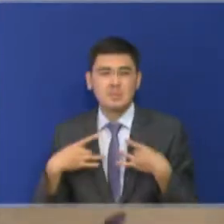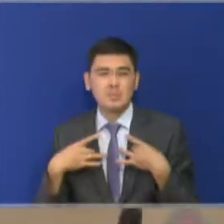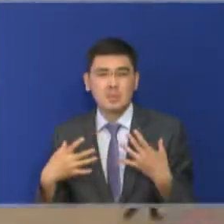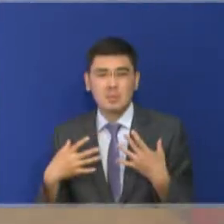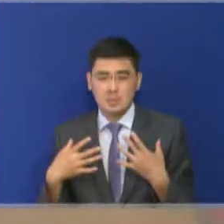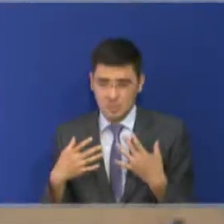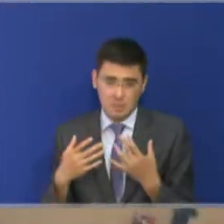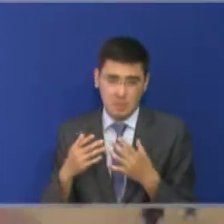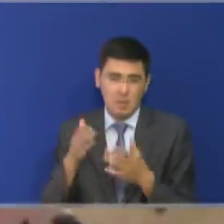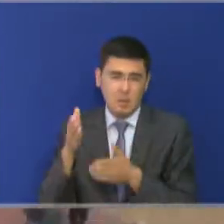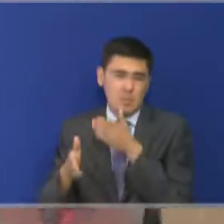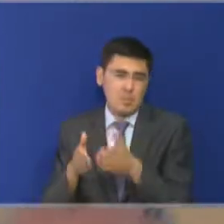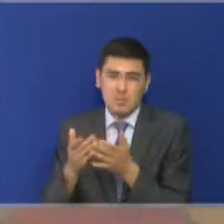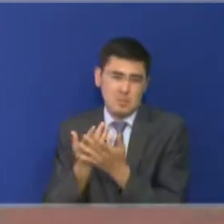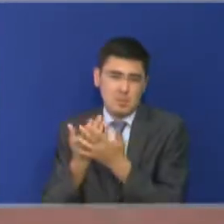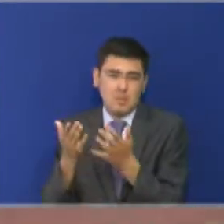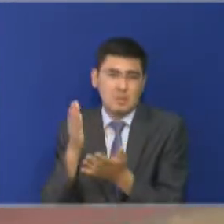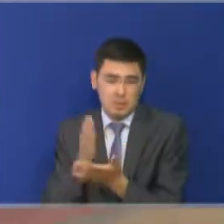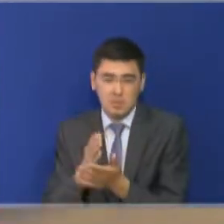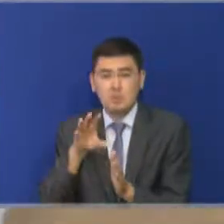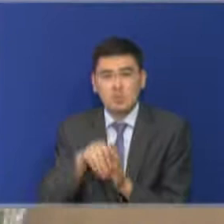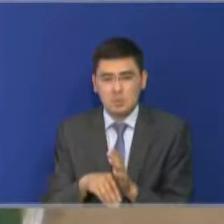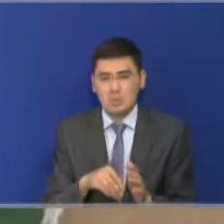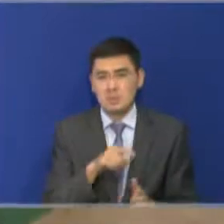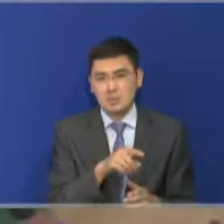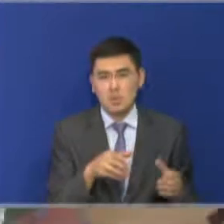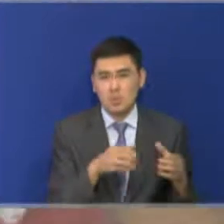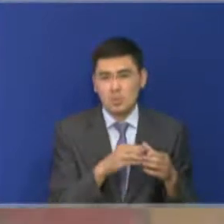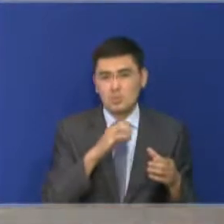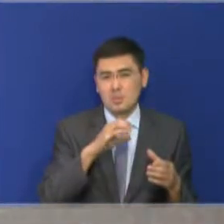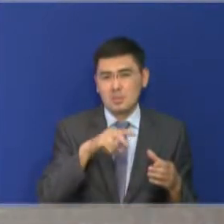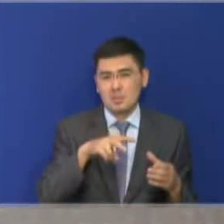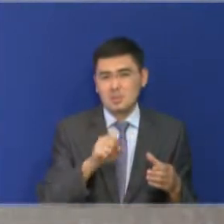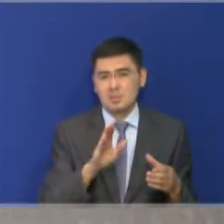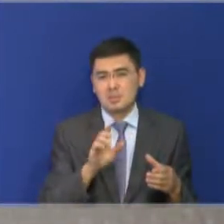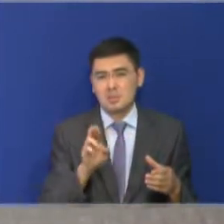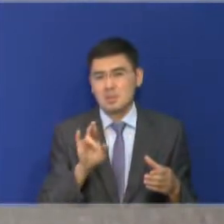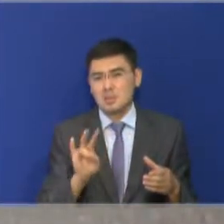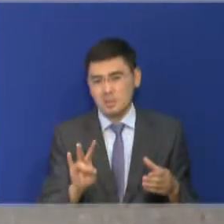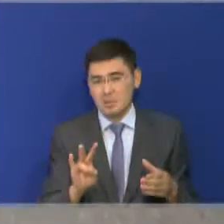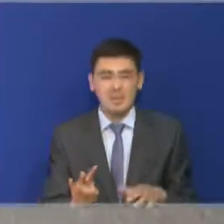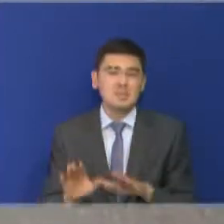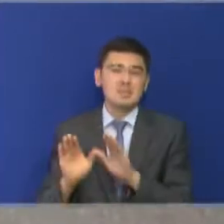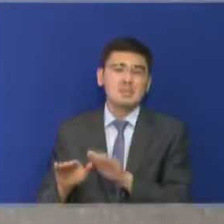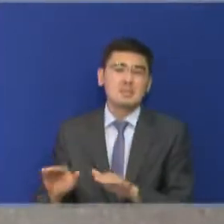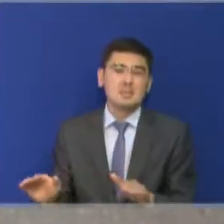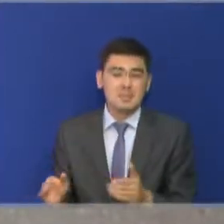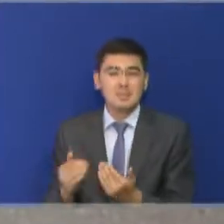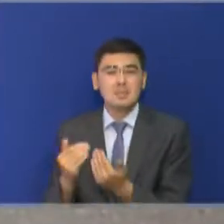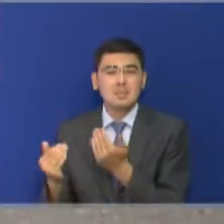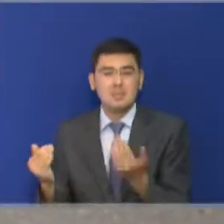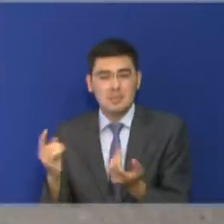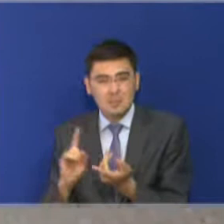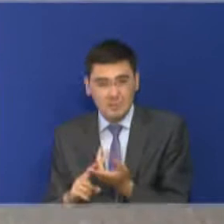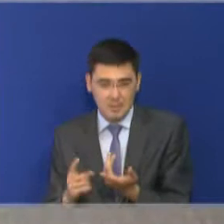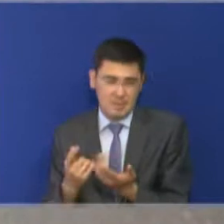славян ұлтының балалар арасында өткізетін дәстүрлі шаралары. Мұнда балалар шығарма, әдеби очерктерді жазып, белгілі бір тарихи оқиғаға